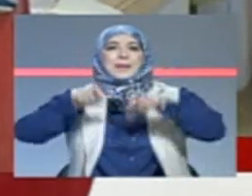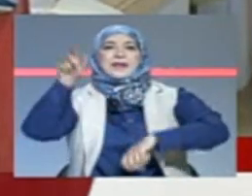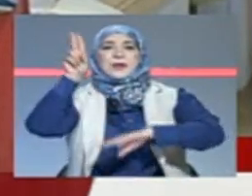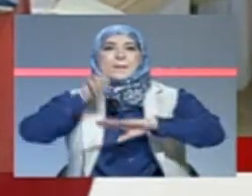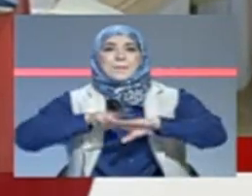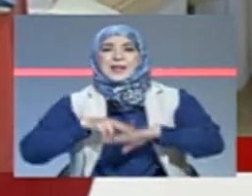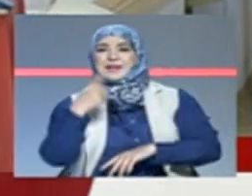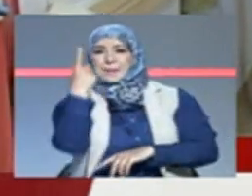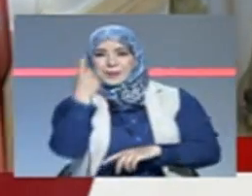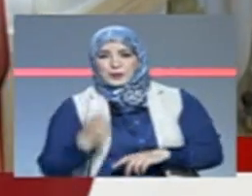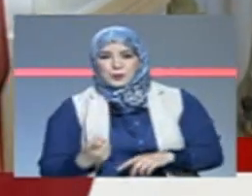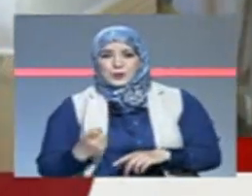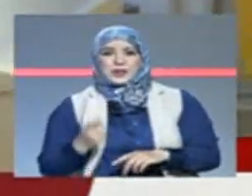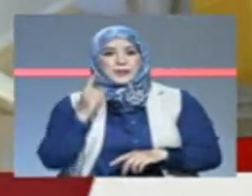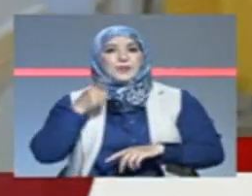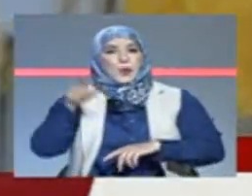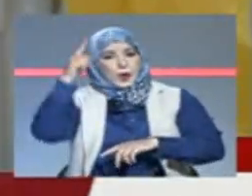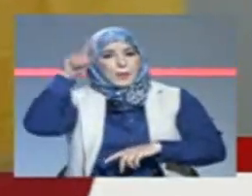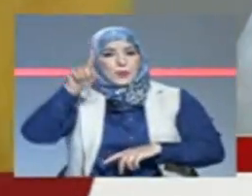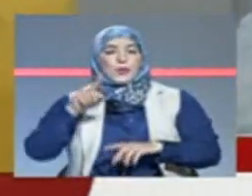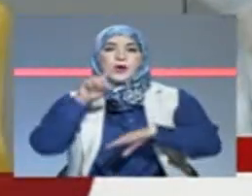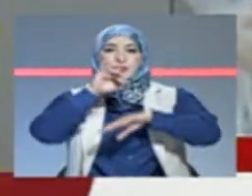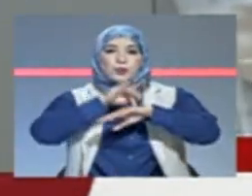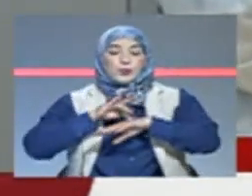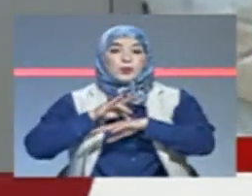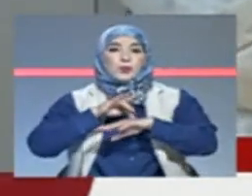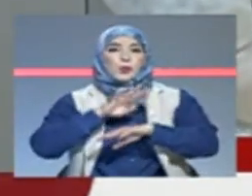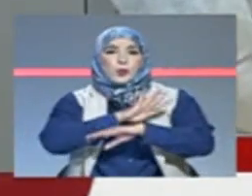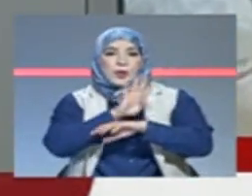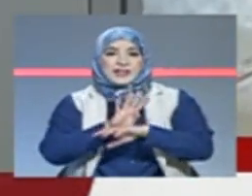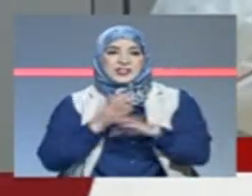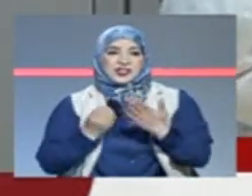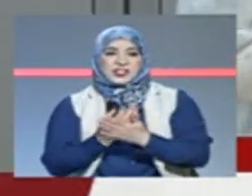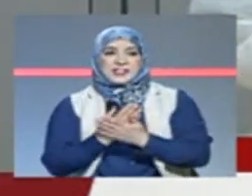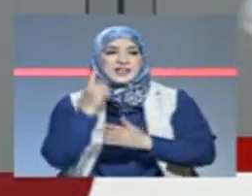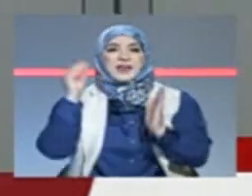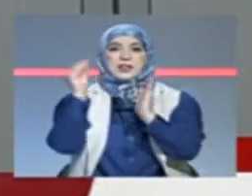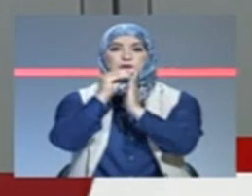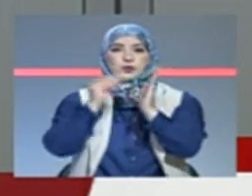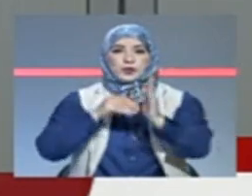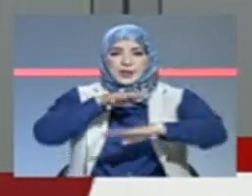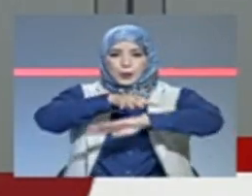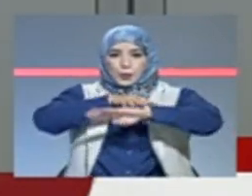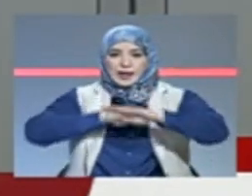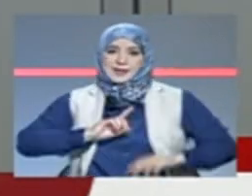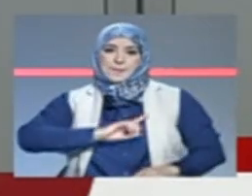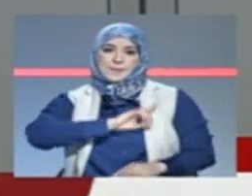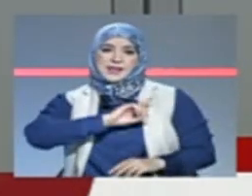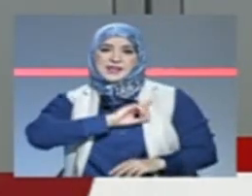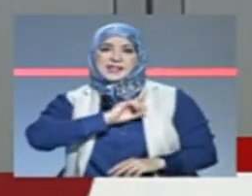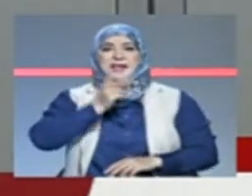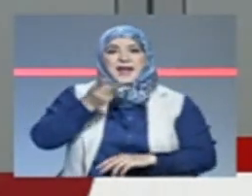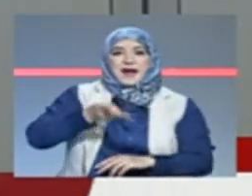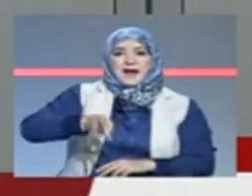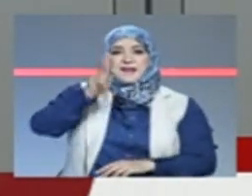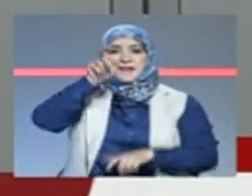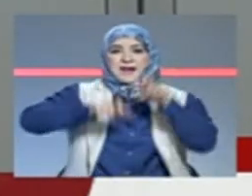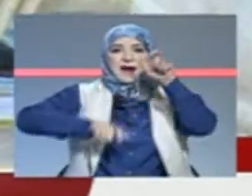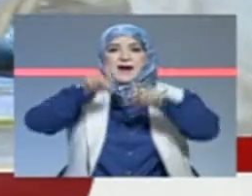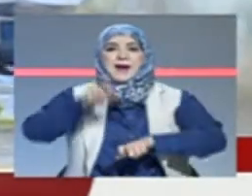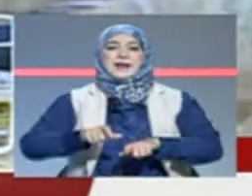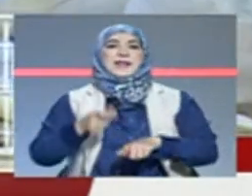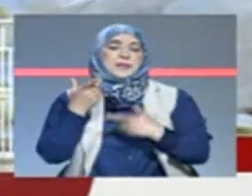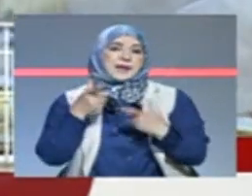اليوم. وبالنسبة للإصابات الجديدة بفيروس كورونا، فقد سجل بولاية مدنين أكبر عدد من